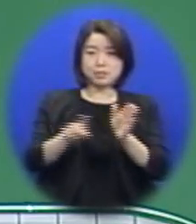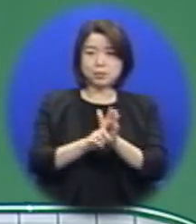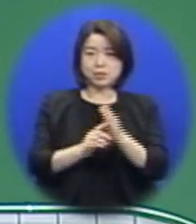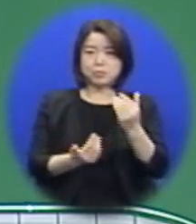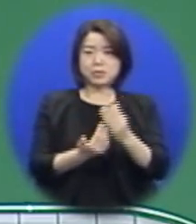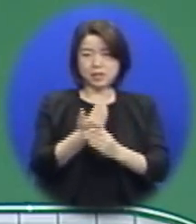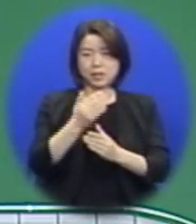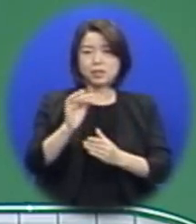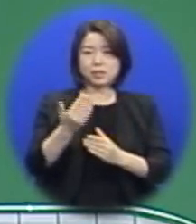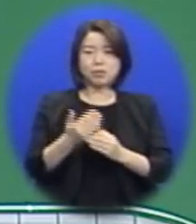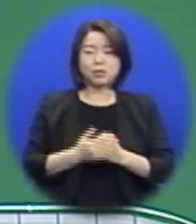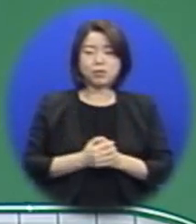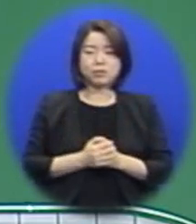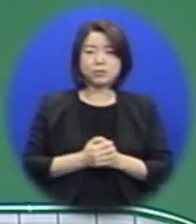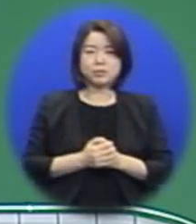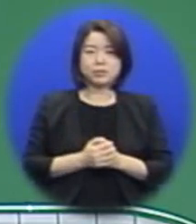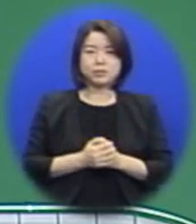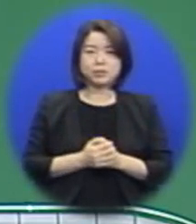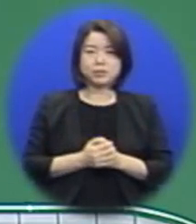일어납니다.